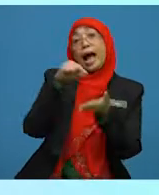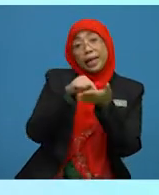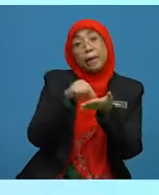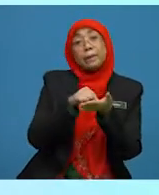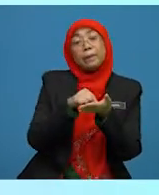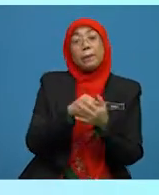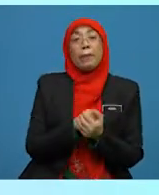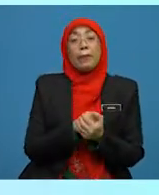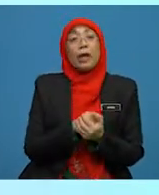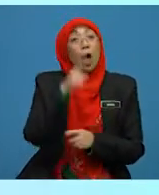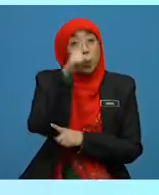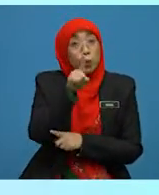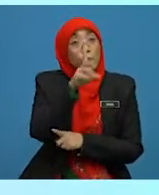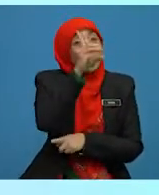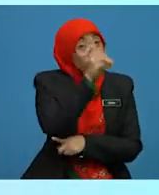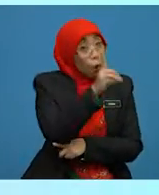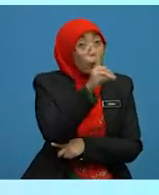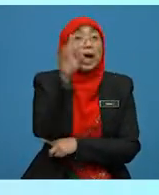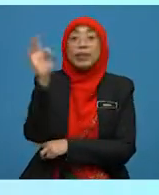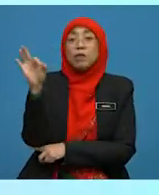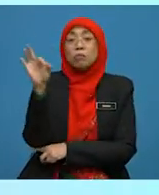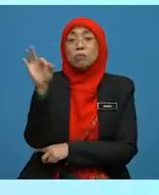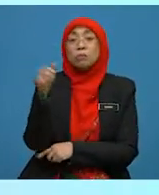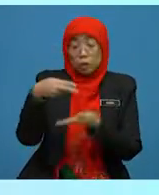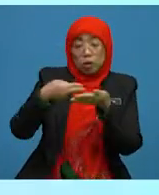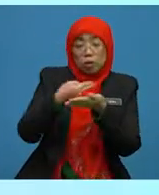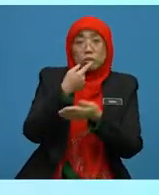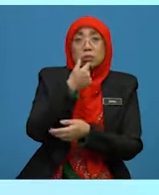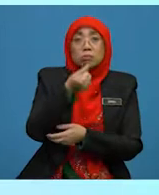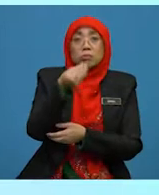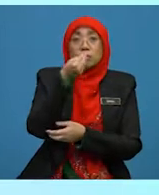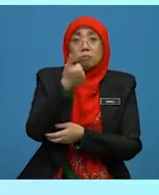denotatif. Sedap kan kalau dimakan panas-panas?